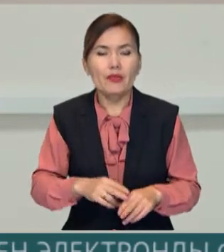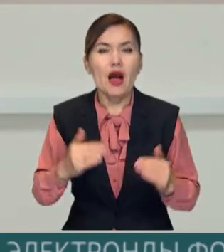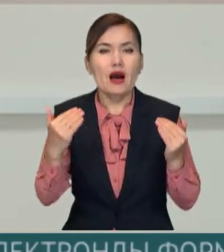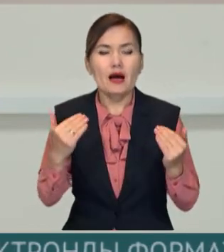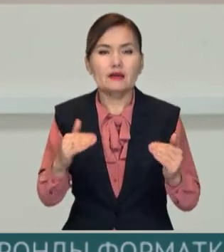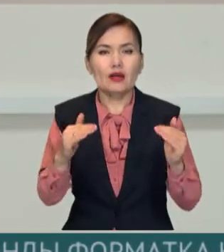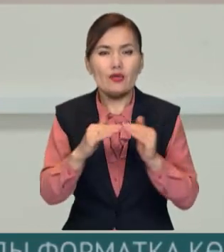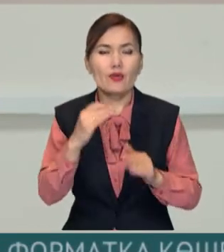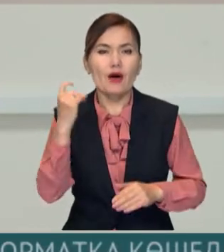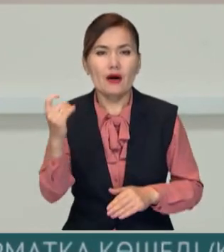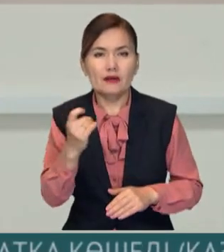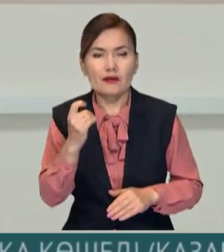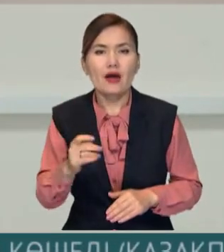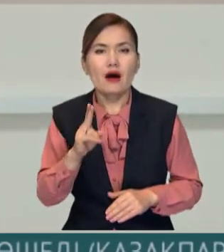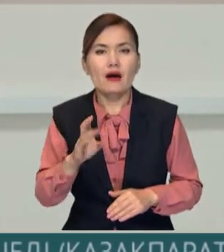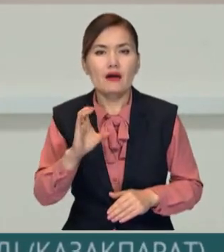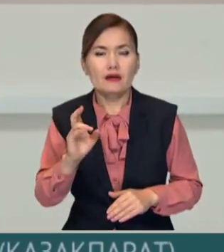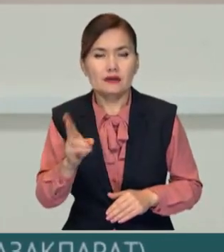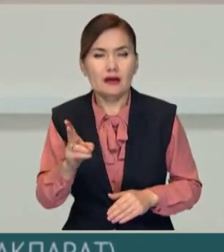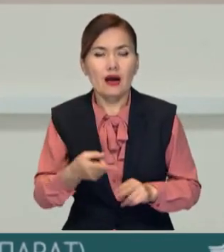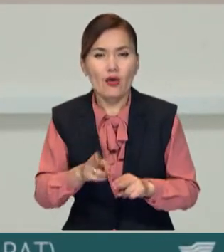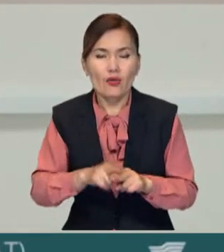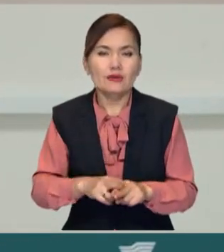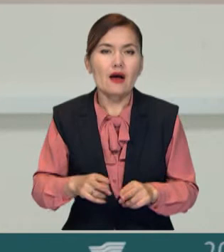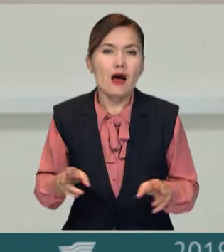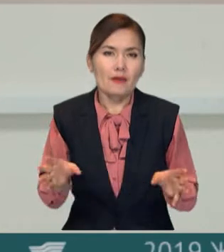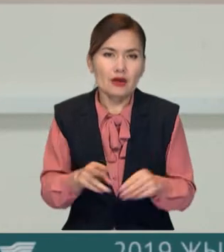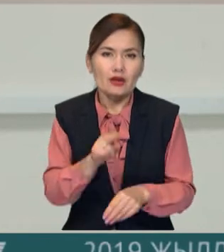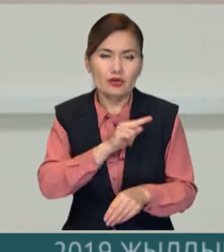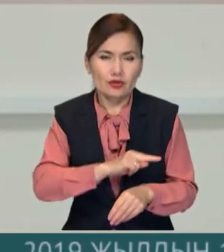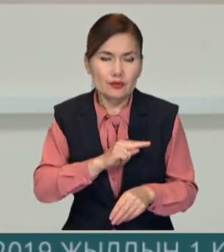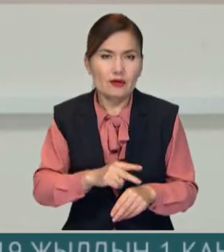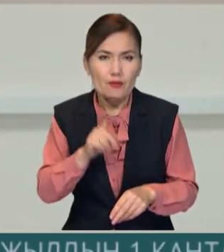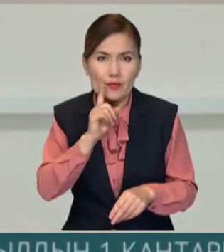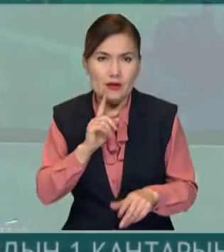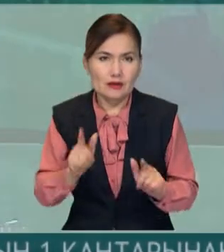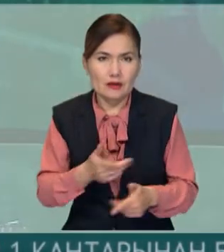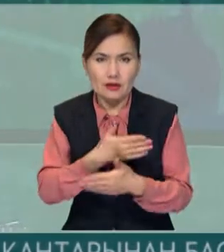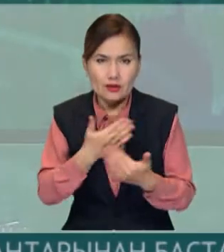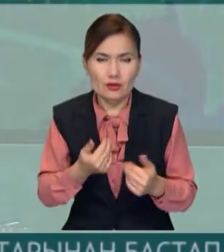бақылауға, кез келген мәліметті білуге, дауыс беруге, таңдауға толық құқықтары бар.